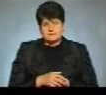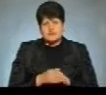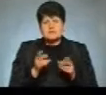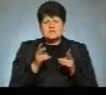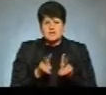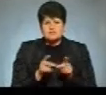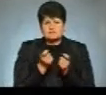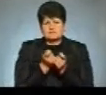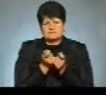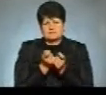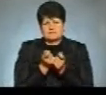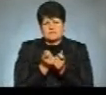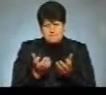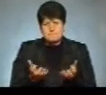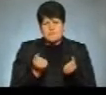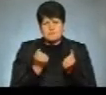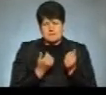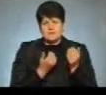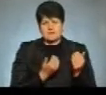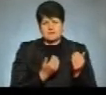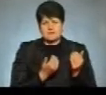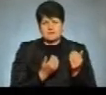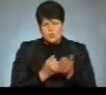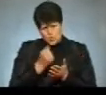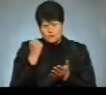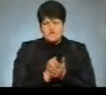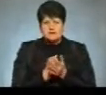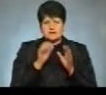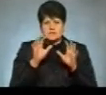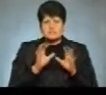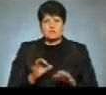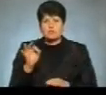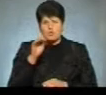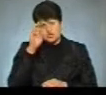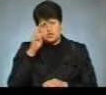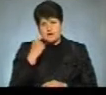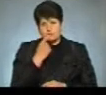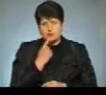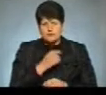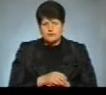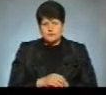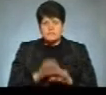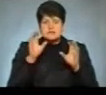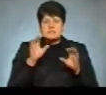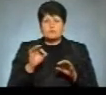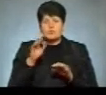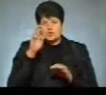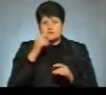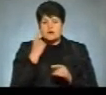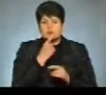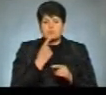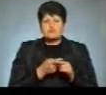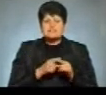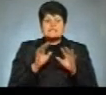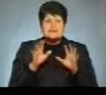Залишається зовсім небагато підтримати її, утвердити закон про державну мову. Закон про державну мову – це